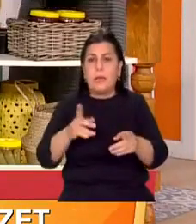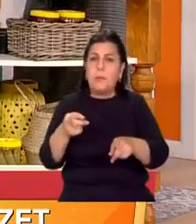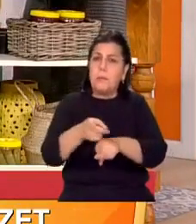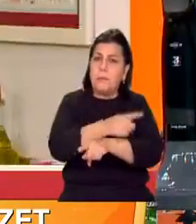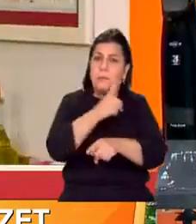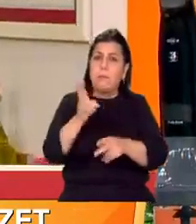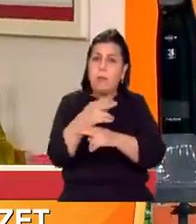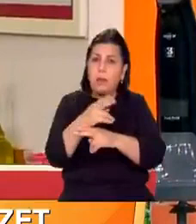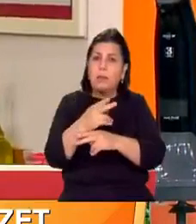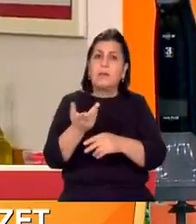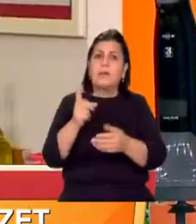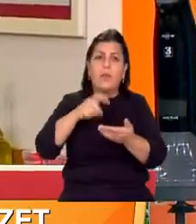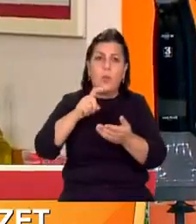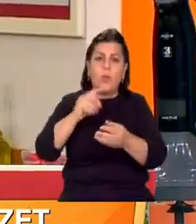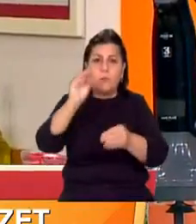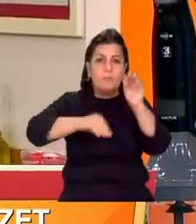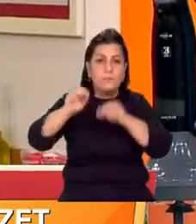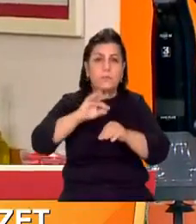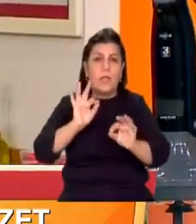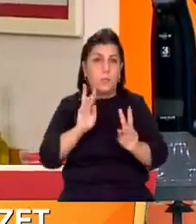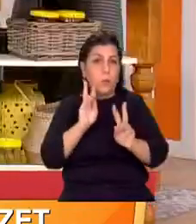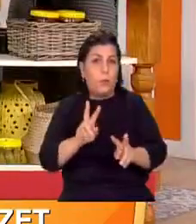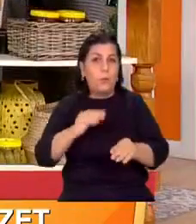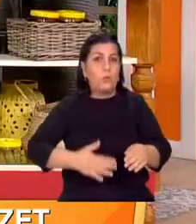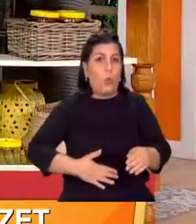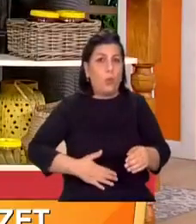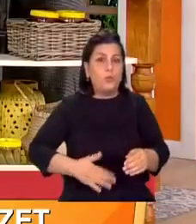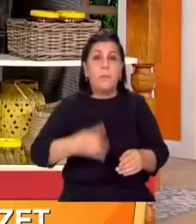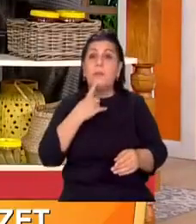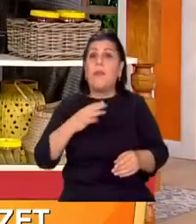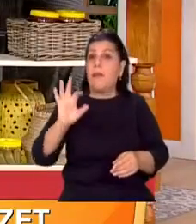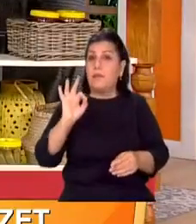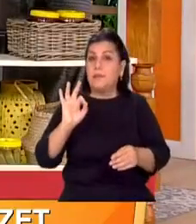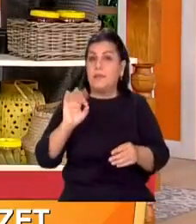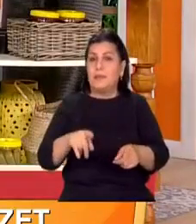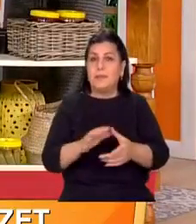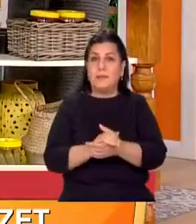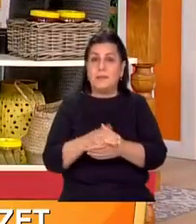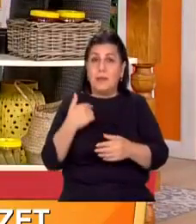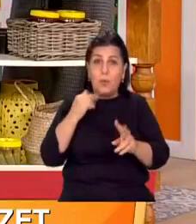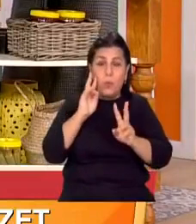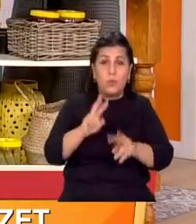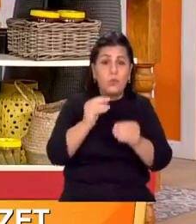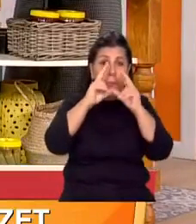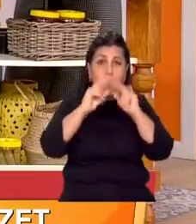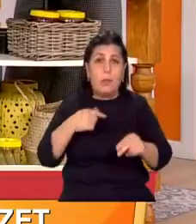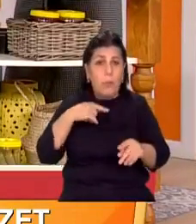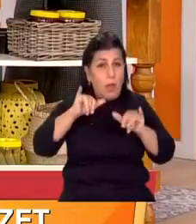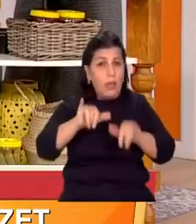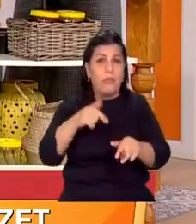hem fit Vallahi öyle hem de doyurucu Çok şaşırırsın Lan bir tane almalıyım hemen çok hoşuma